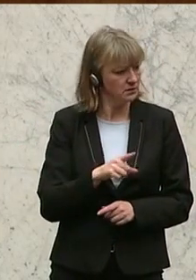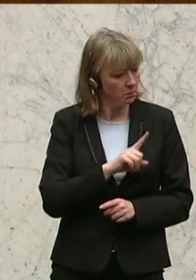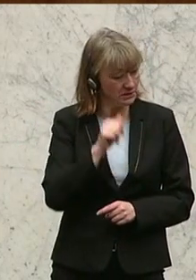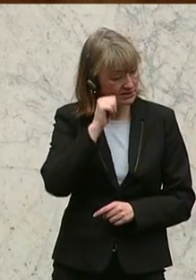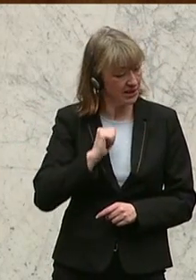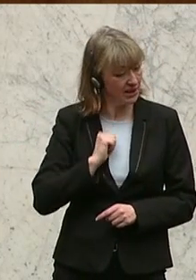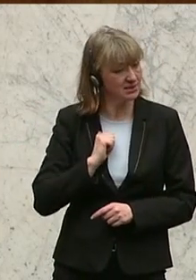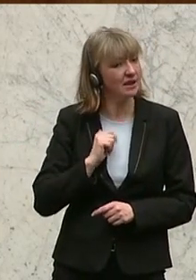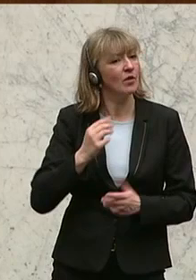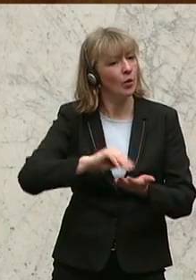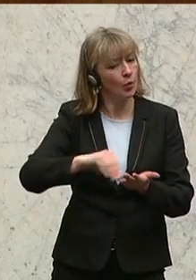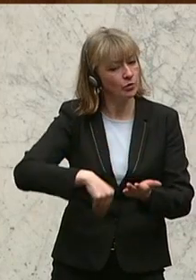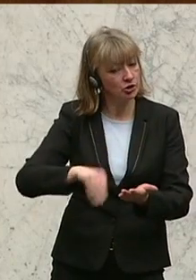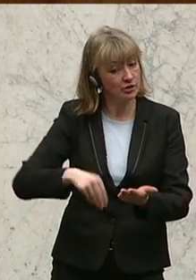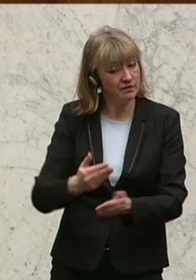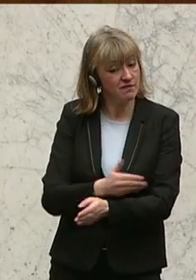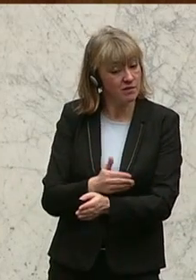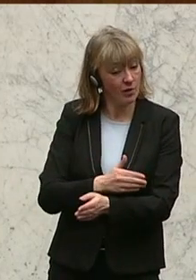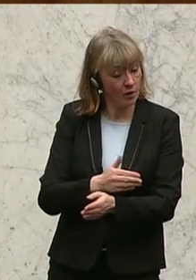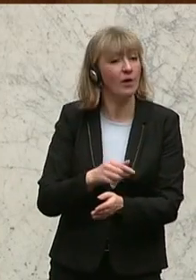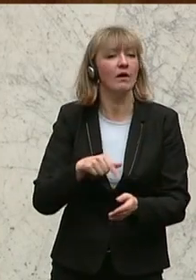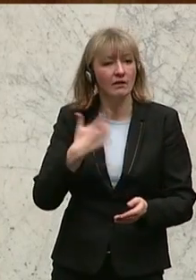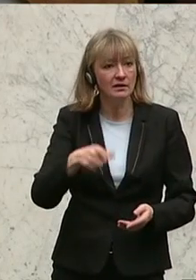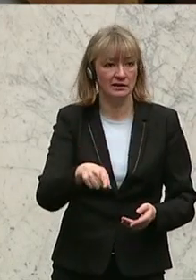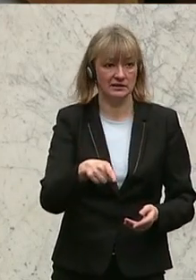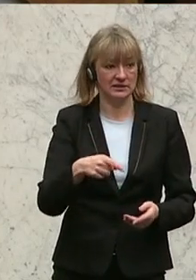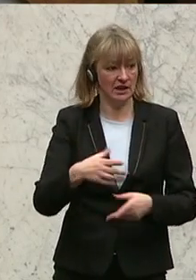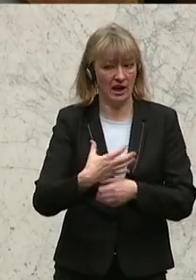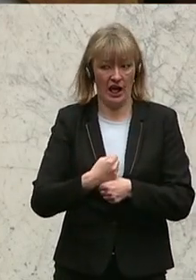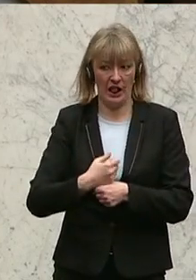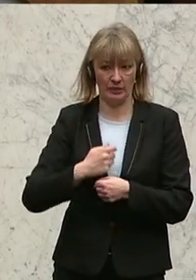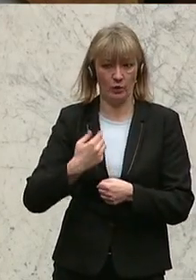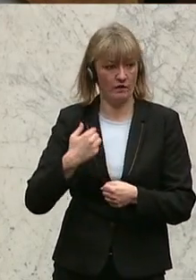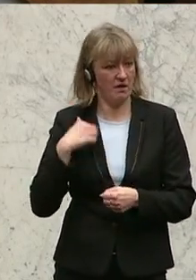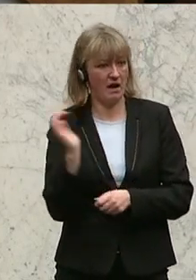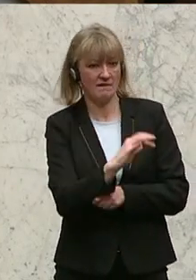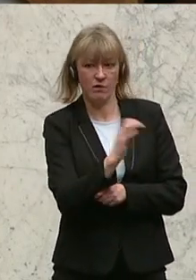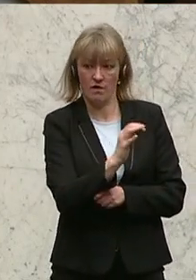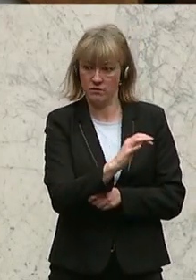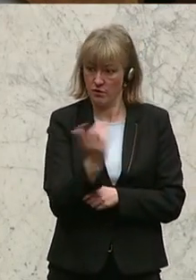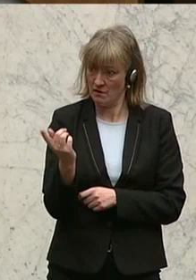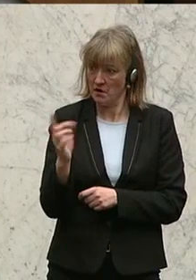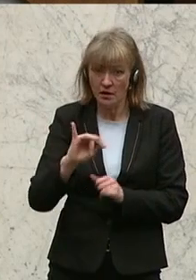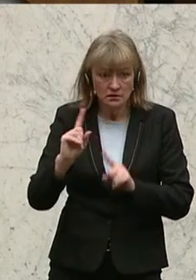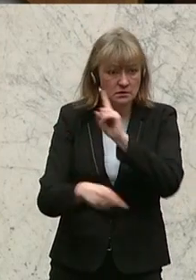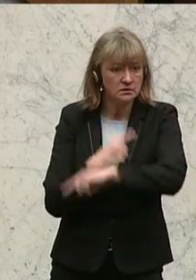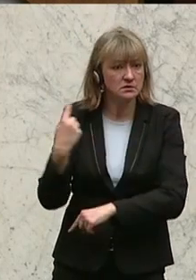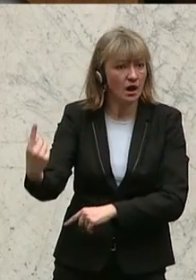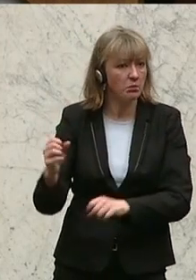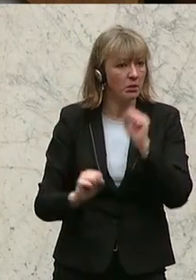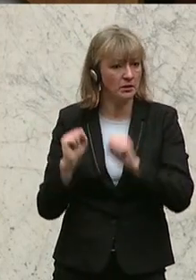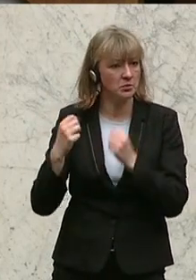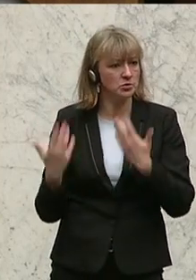bis gestern vor der Unterschriftsleistung in der Regierung haben Sie genau diese Haltung uns vorgeworfen. Jetzt machen Sie es selber. Bei uns